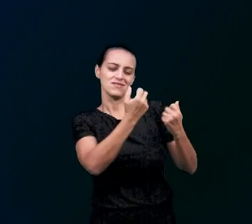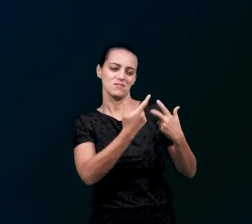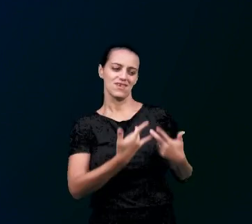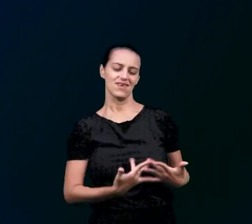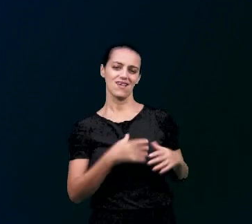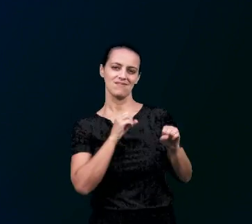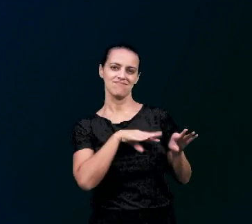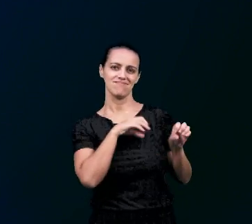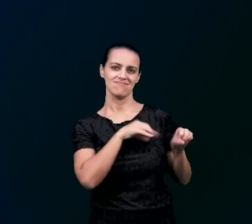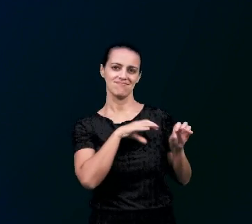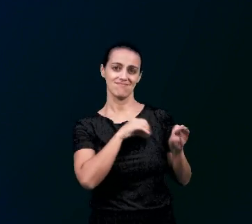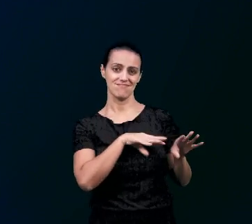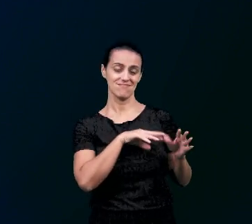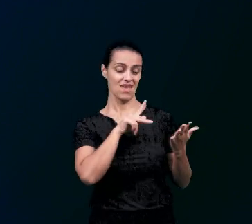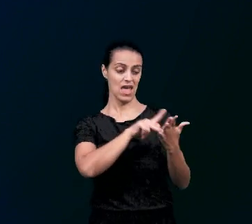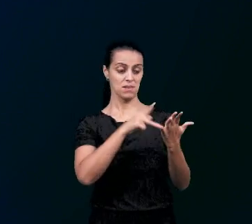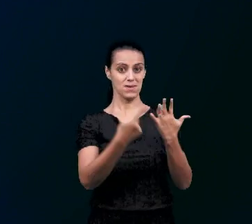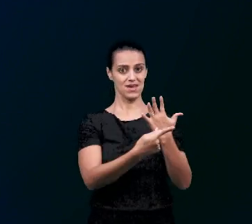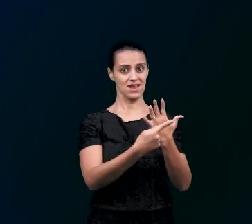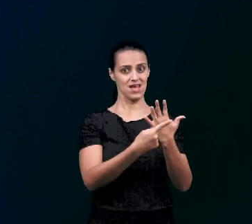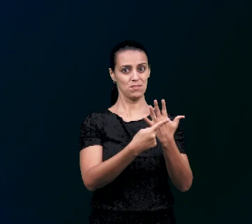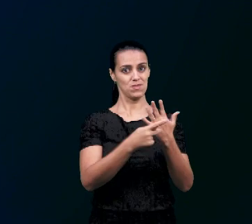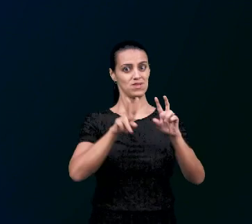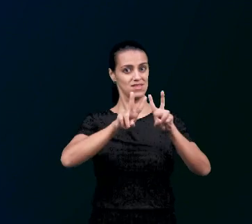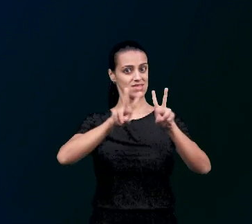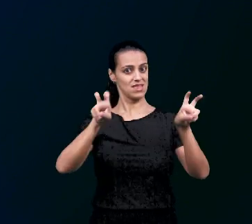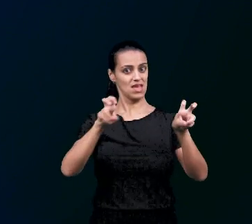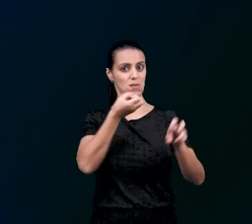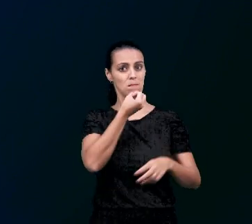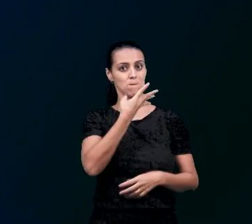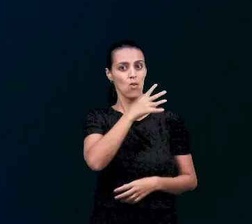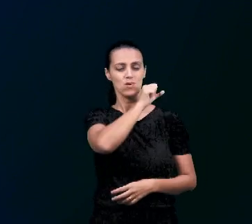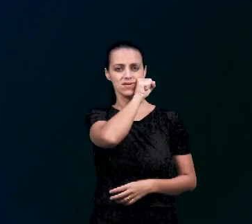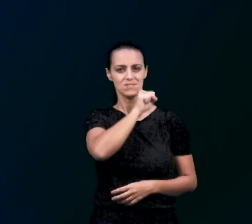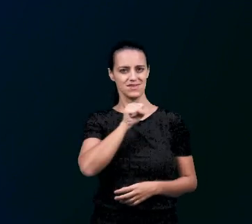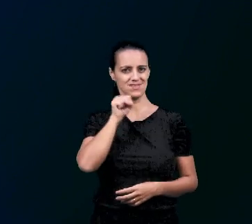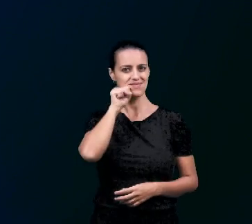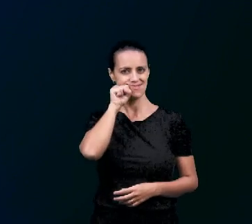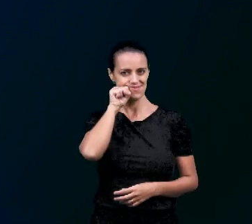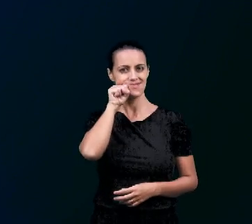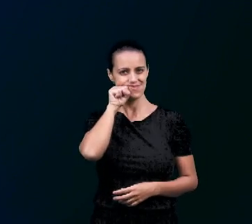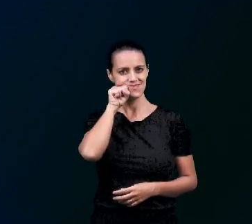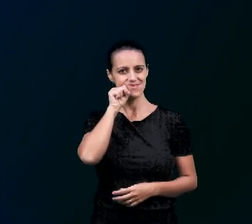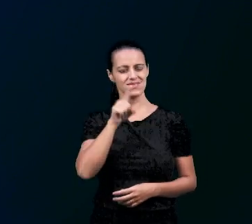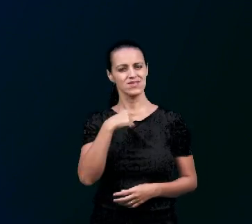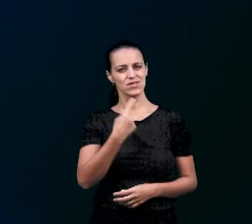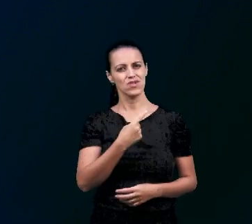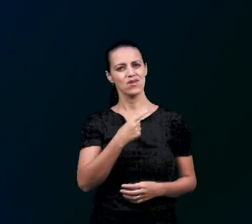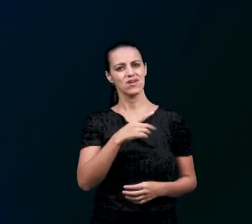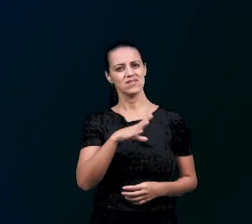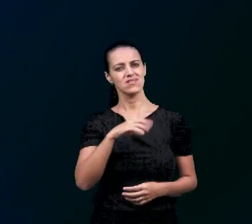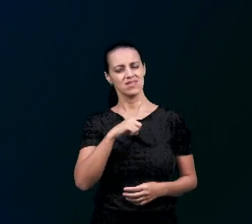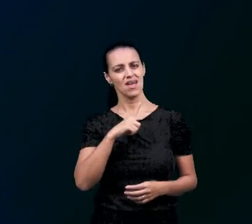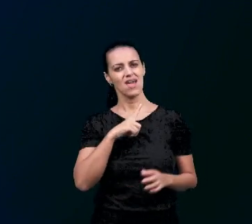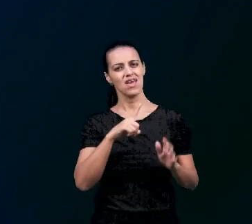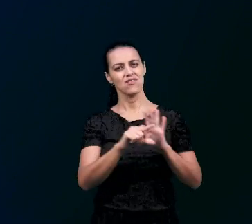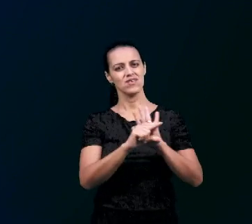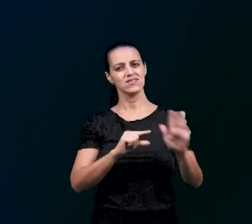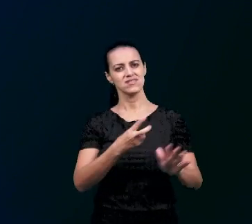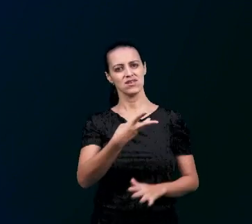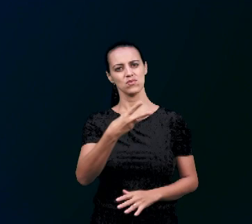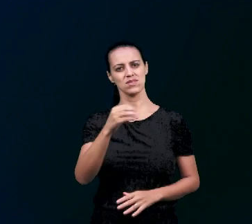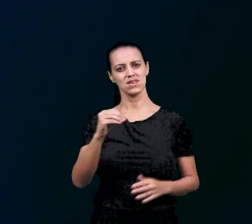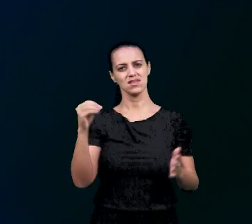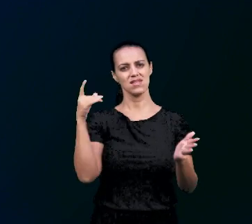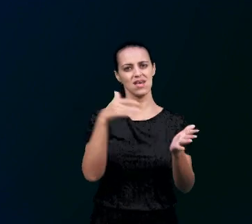voulait enseigner. La parole qu'il a utilisée dans ce passage a été la parabole du bon samaritain. Et nous pouvons voir